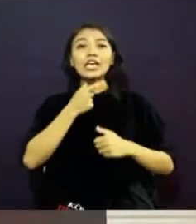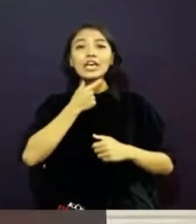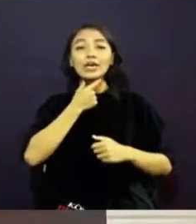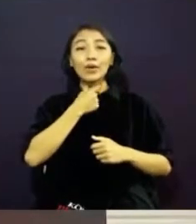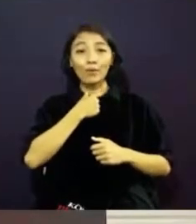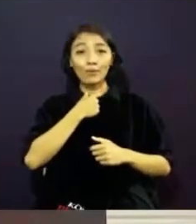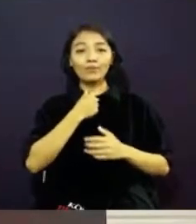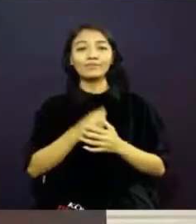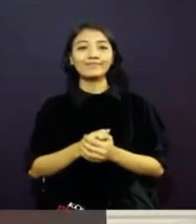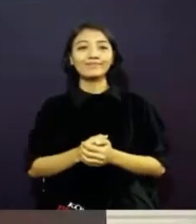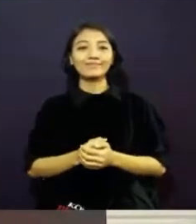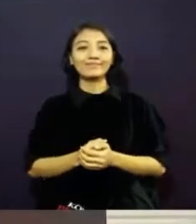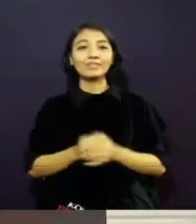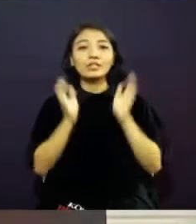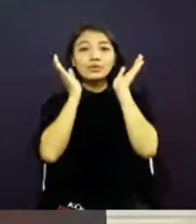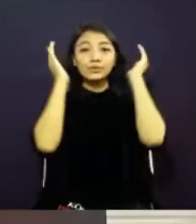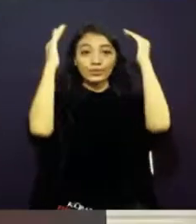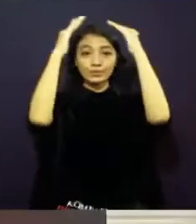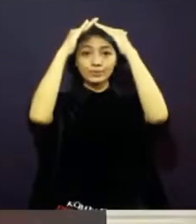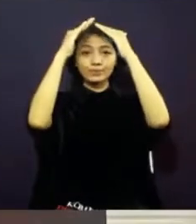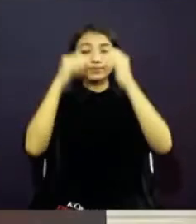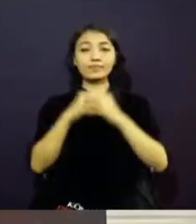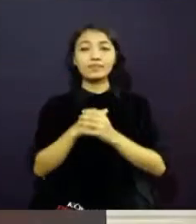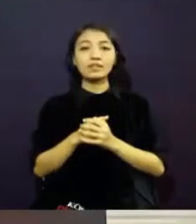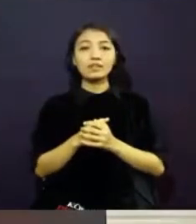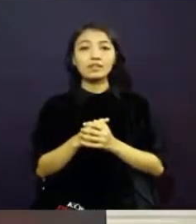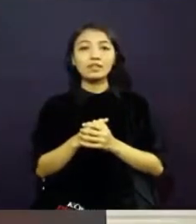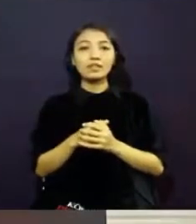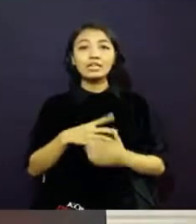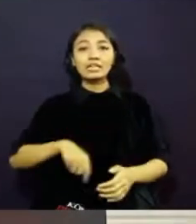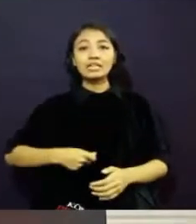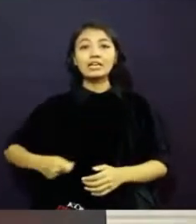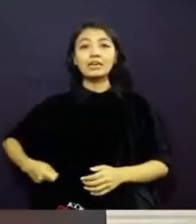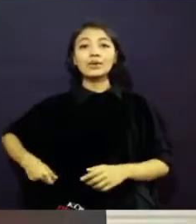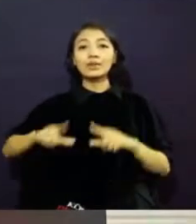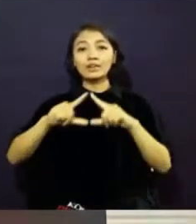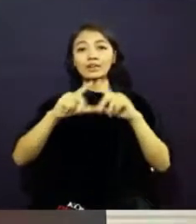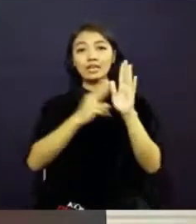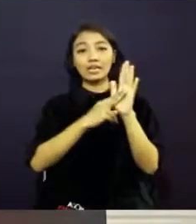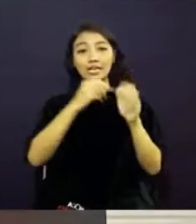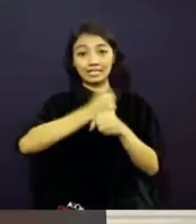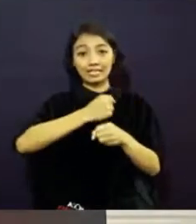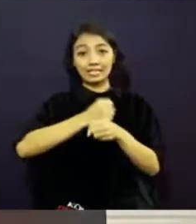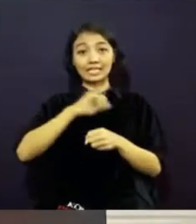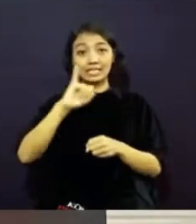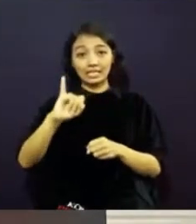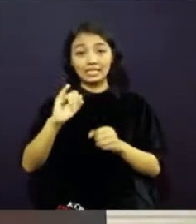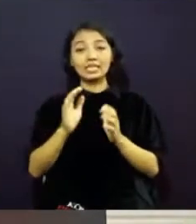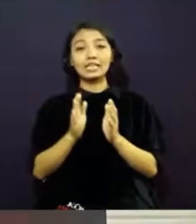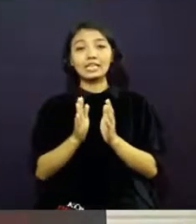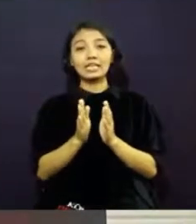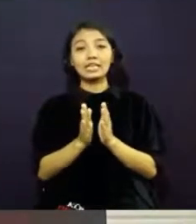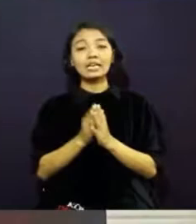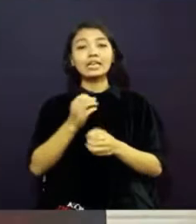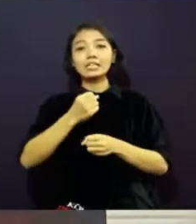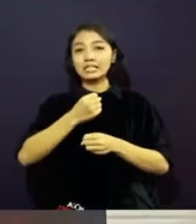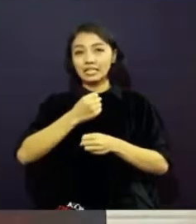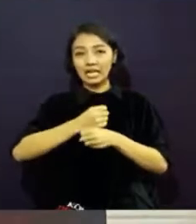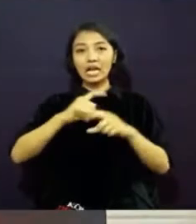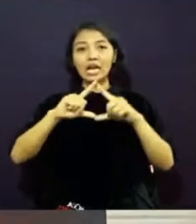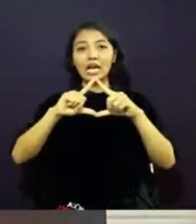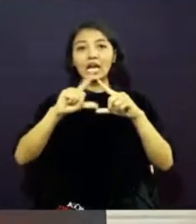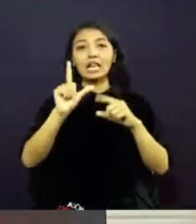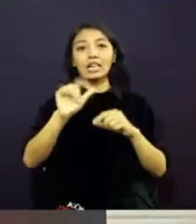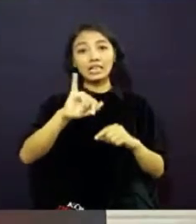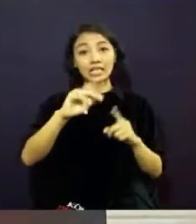di account Yohanes Anggi diakon Petrus Yunus mo diakon Fransiskus Joko akan